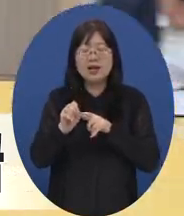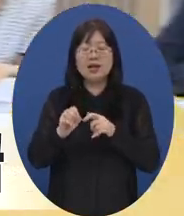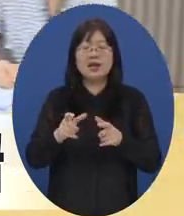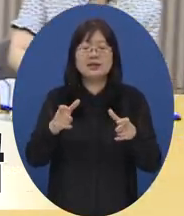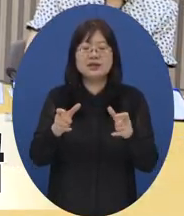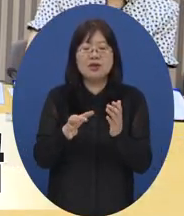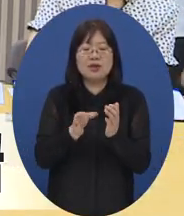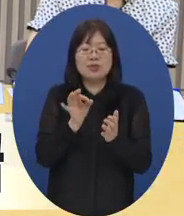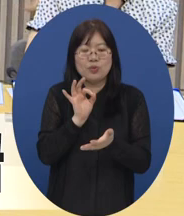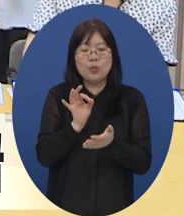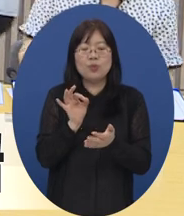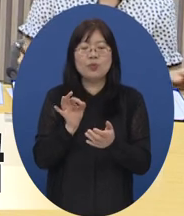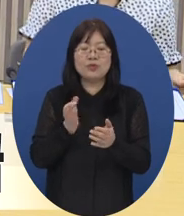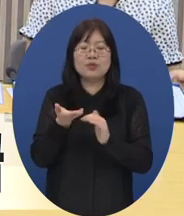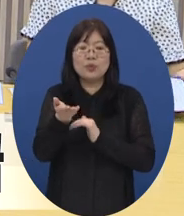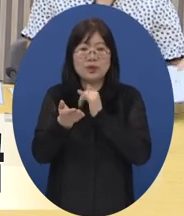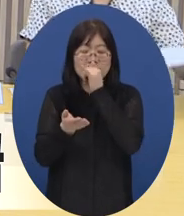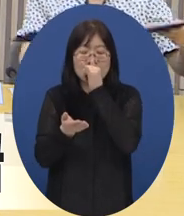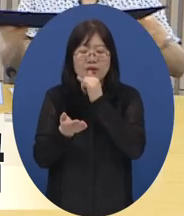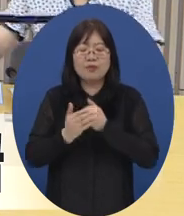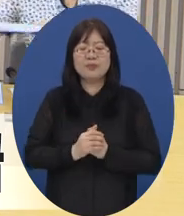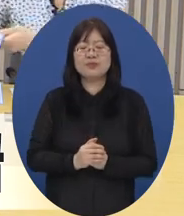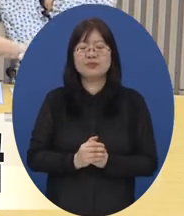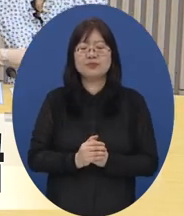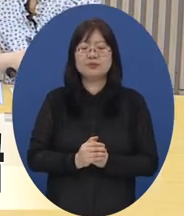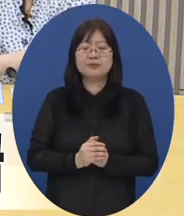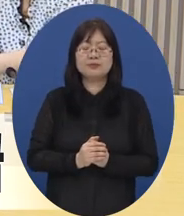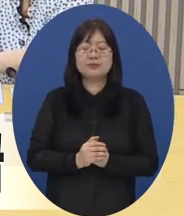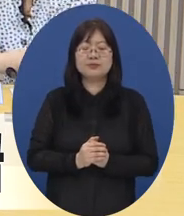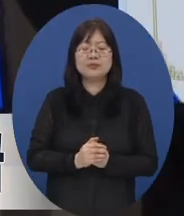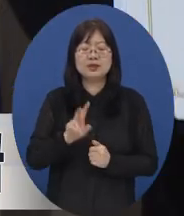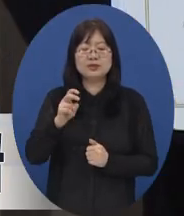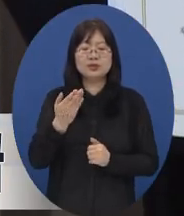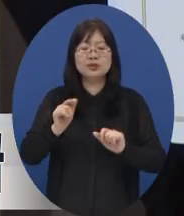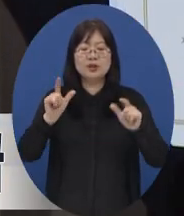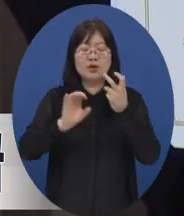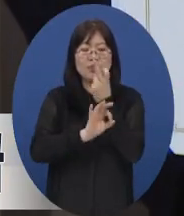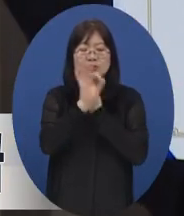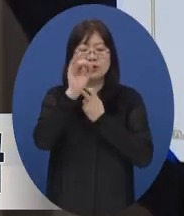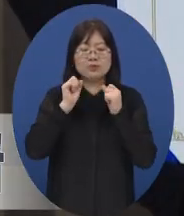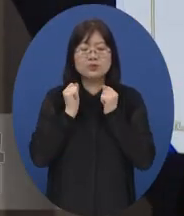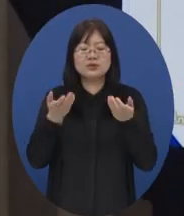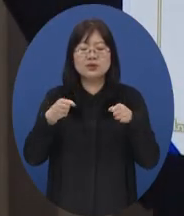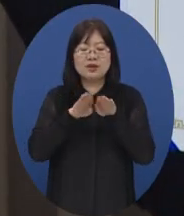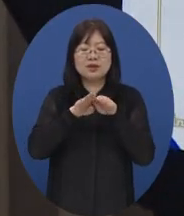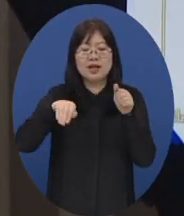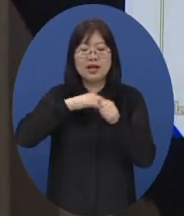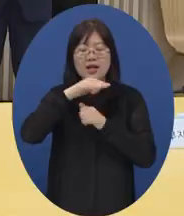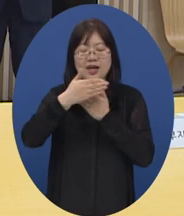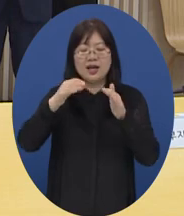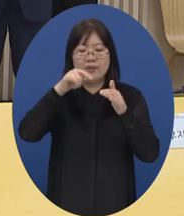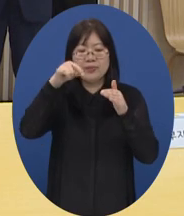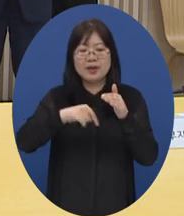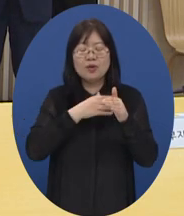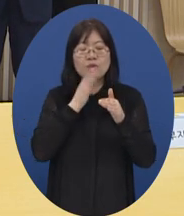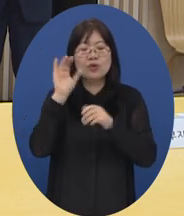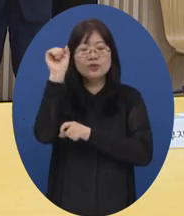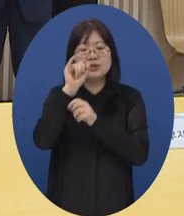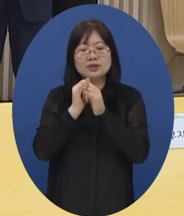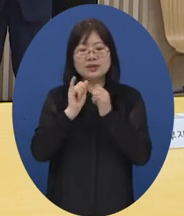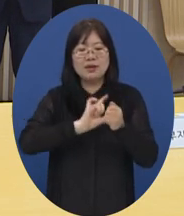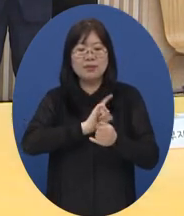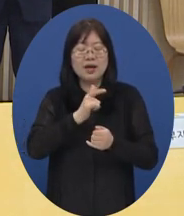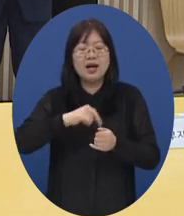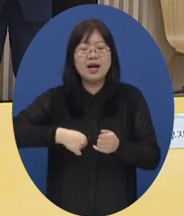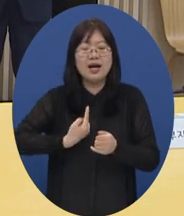경기도와 도의회 경찰 시군 대한노인회 등은 29일 오전 경기도 북부청사 선실에서 고령 운전자 운전면허